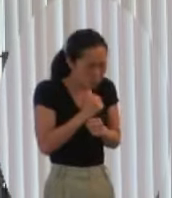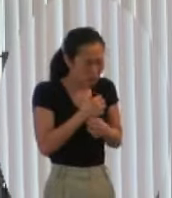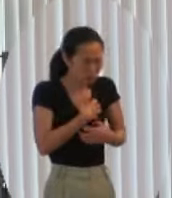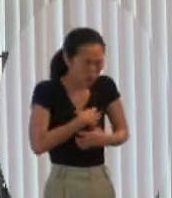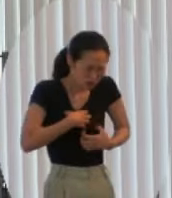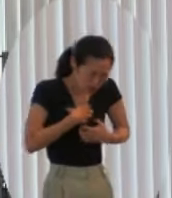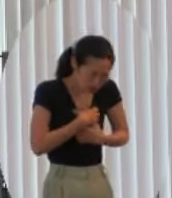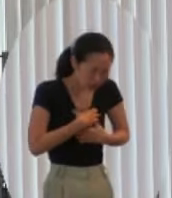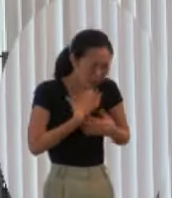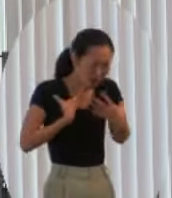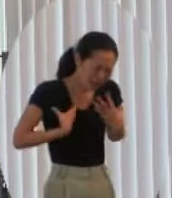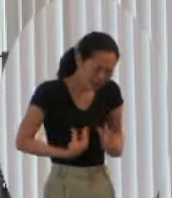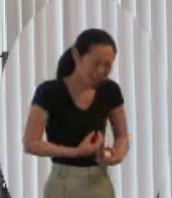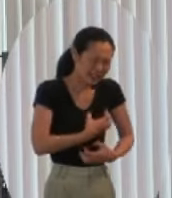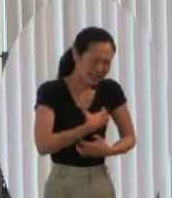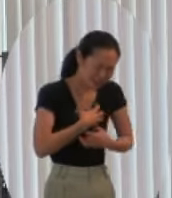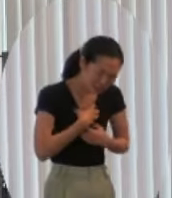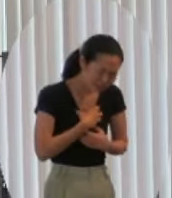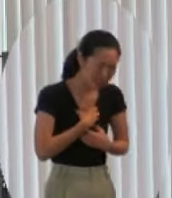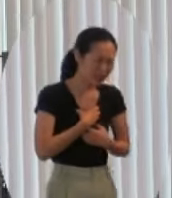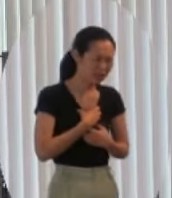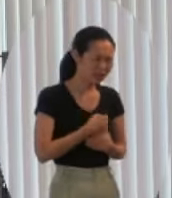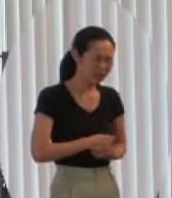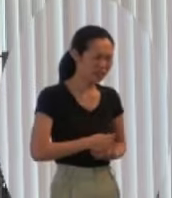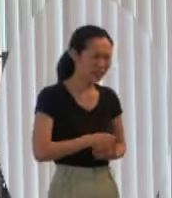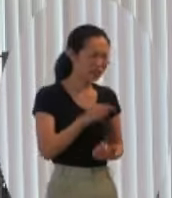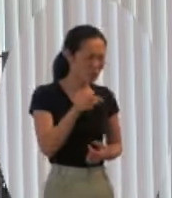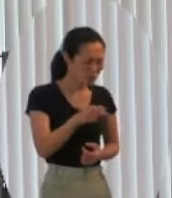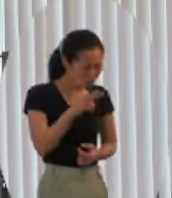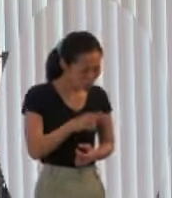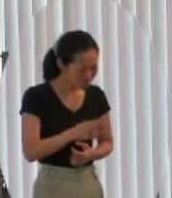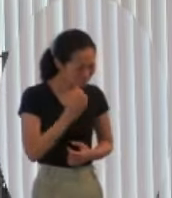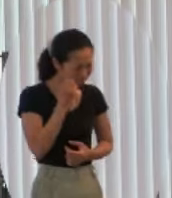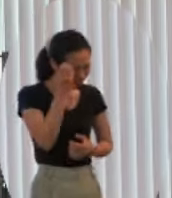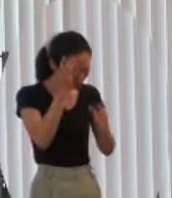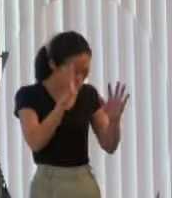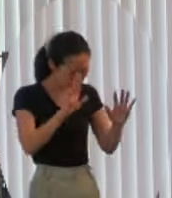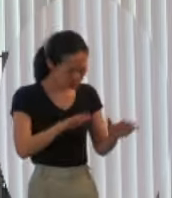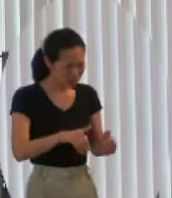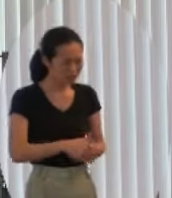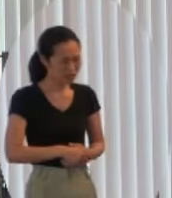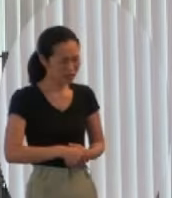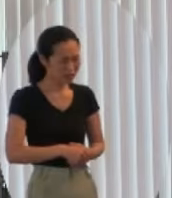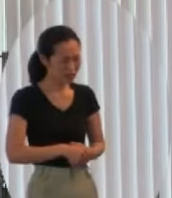しさ、痛み、そういうものを感じました。